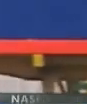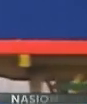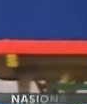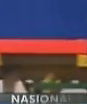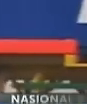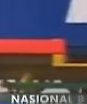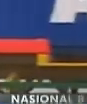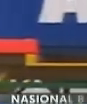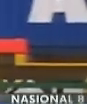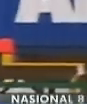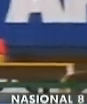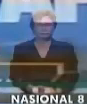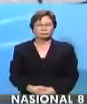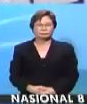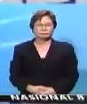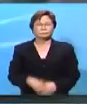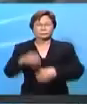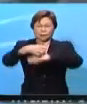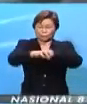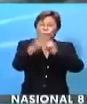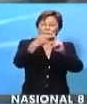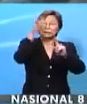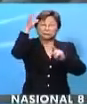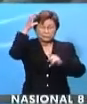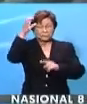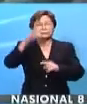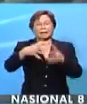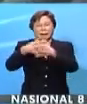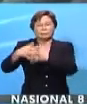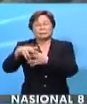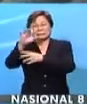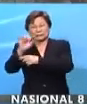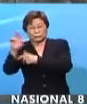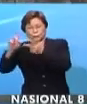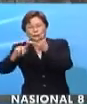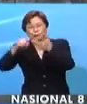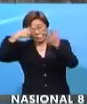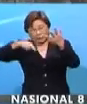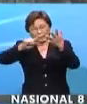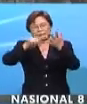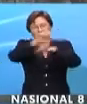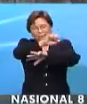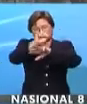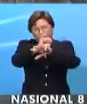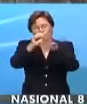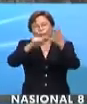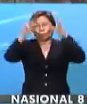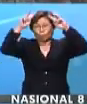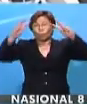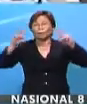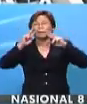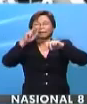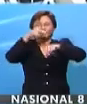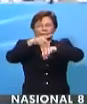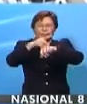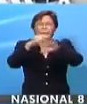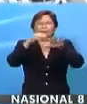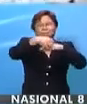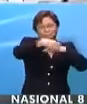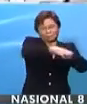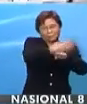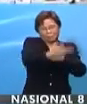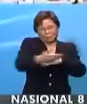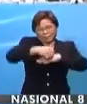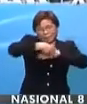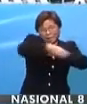disokong peningkatan eksport ke China, Amerika Syarikat, Kesatuan Eropah, Thailand, Singapura, Vietnam dan Filipina. Antara